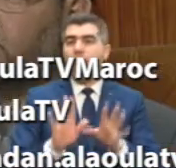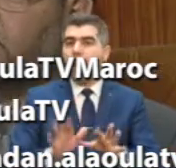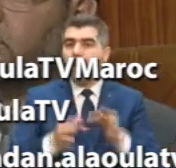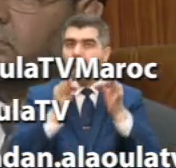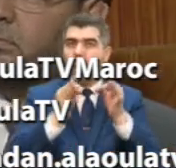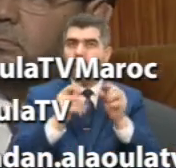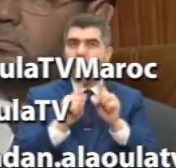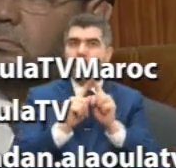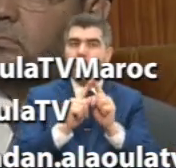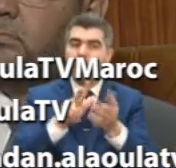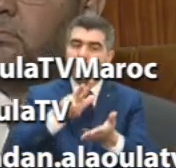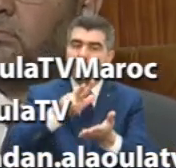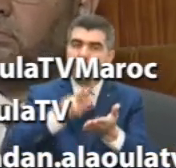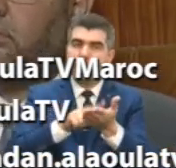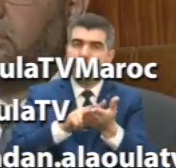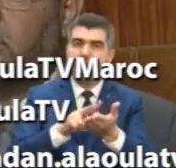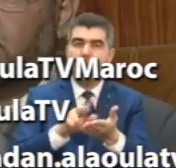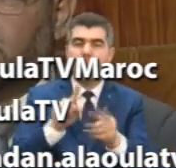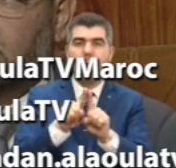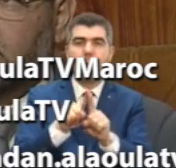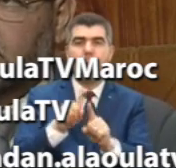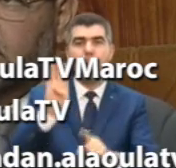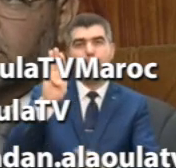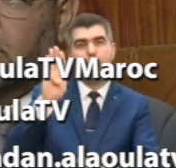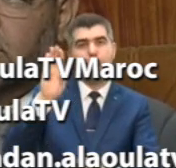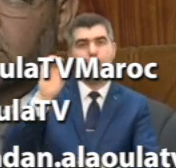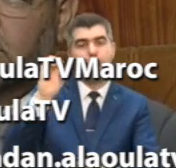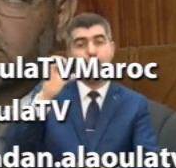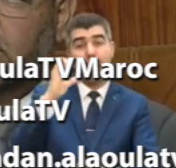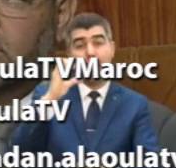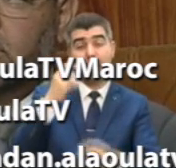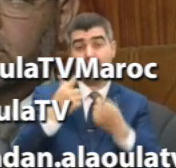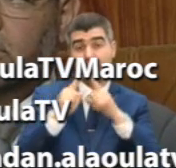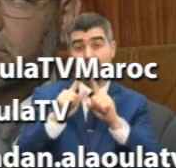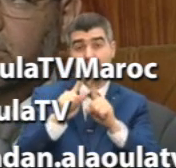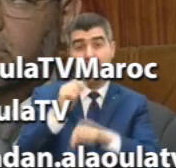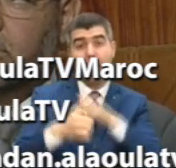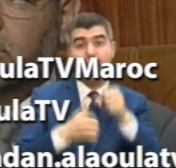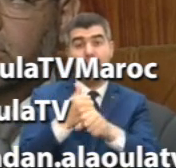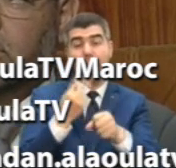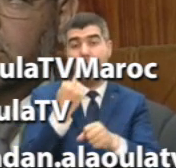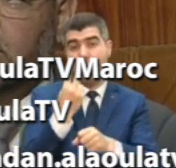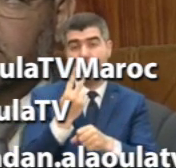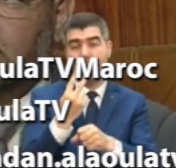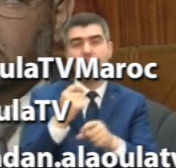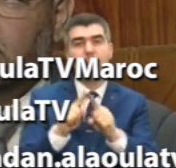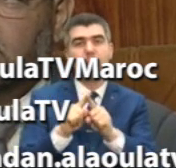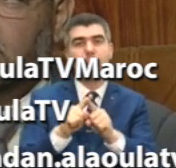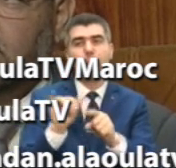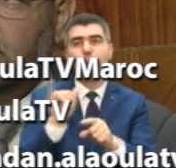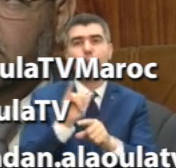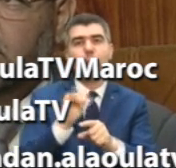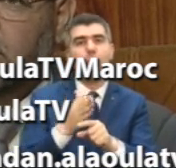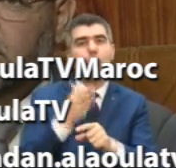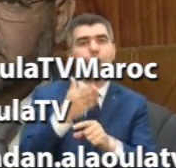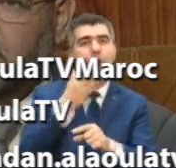إقرار البكالوريا المهنية منذ أكثر من سنتين والأفق المتوقع لها